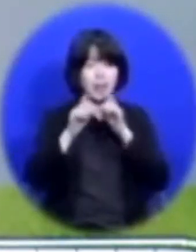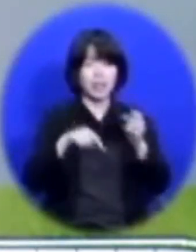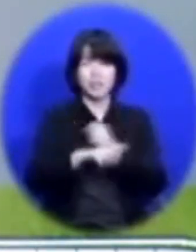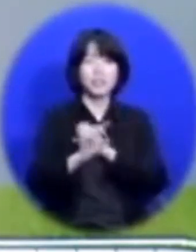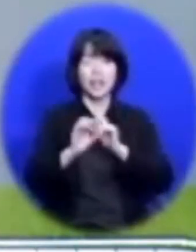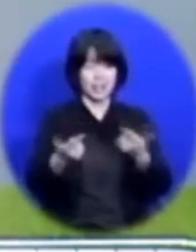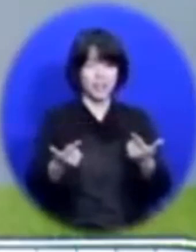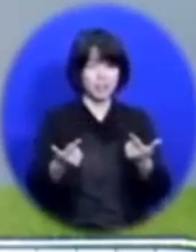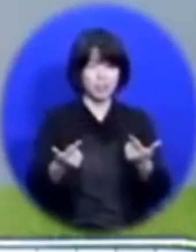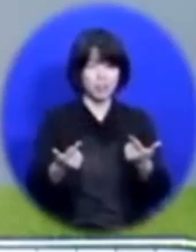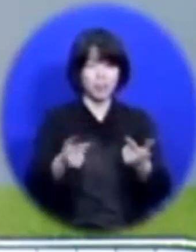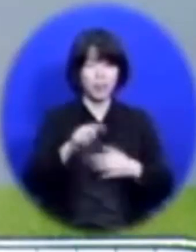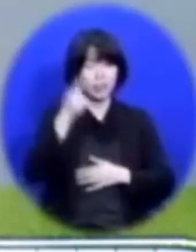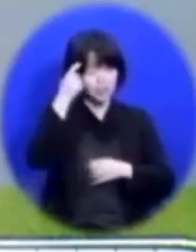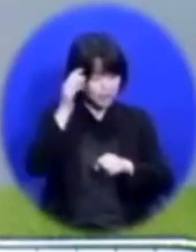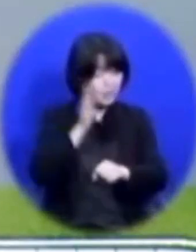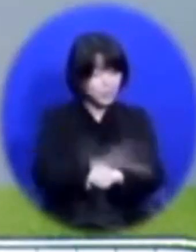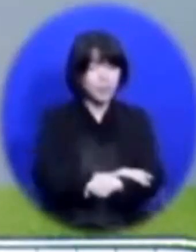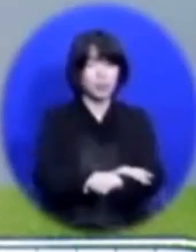그건